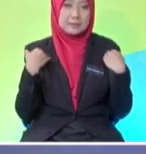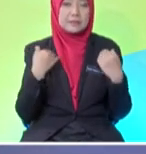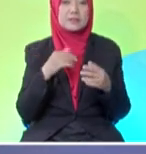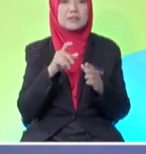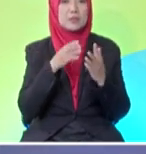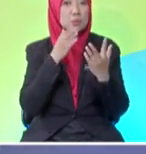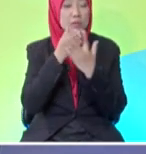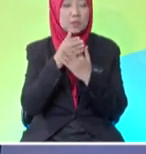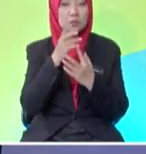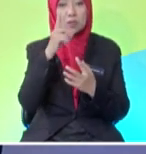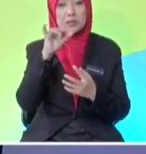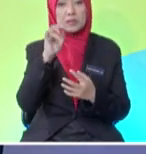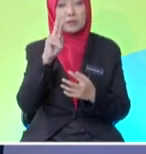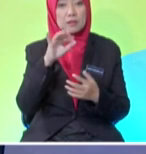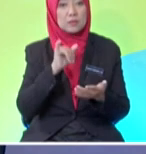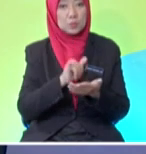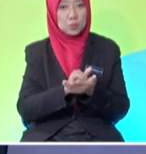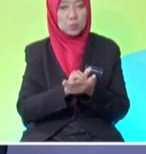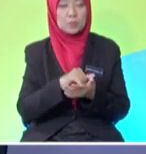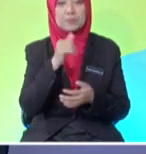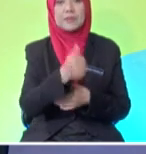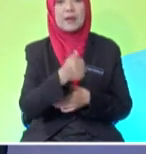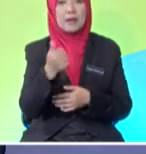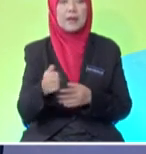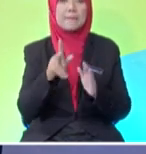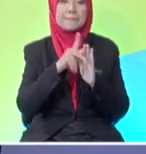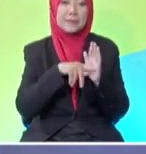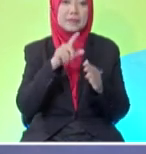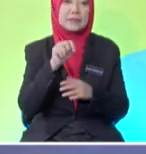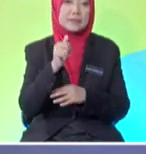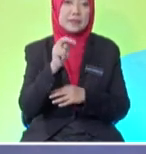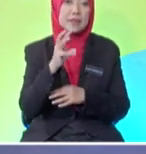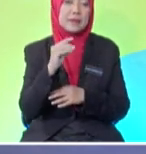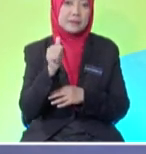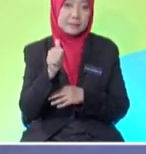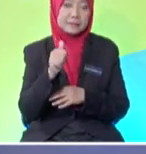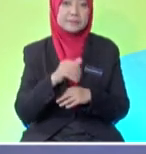baik seterusnya kita lihat alat mana yang pertama yaitu